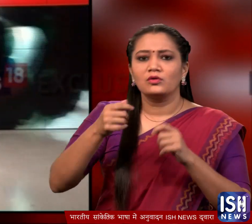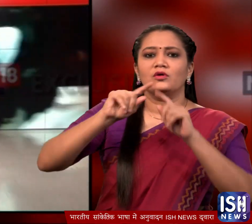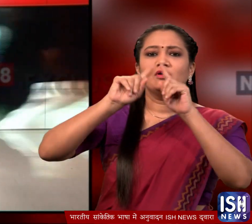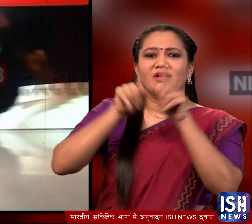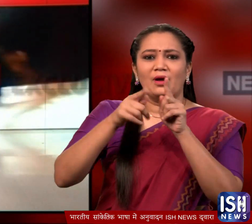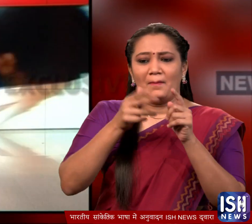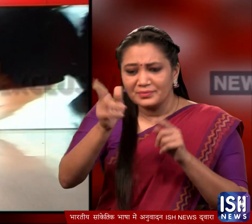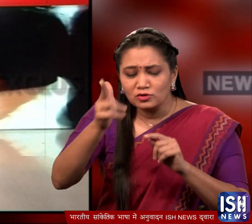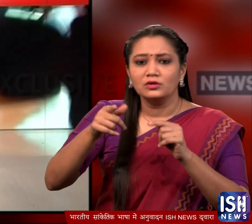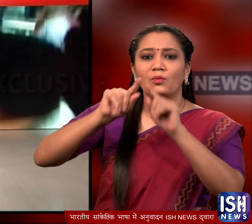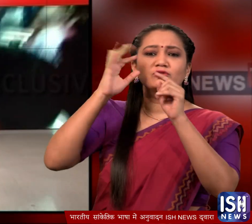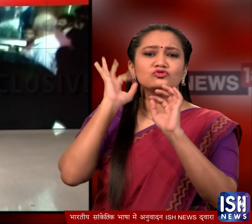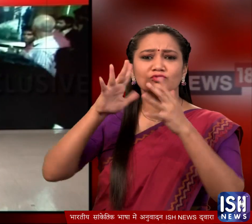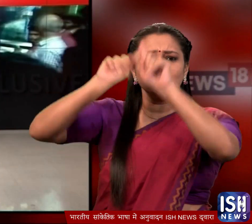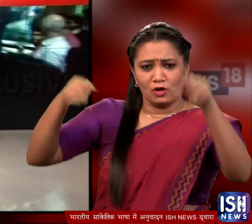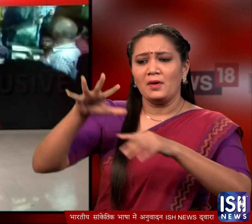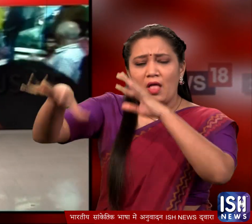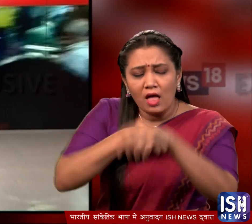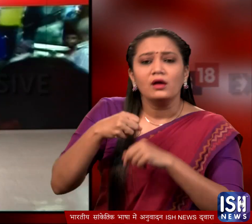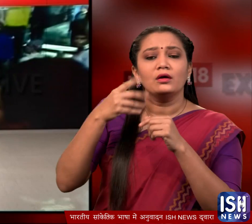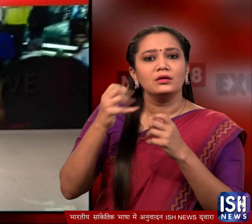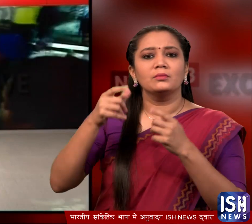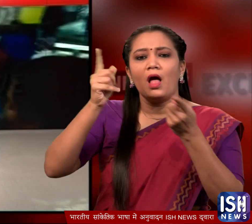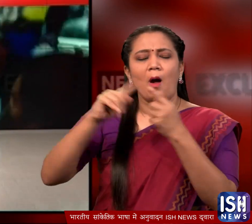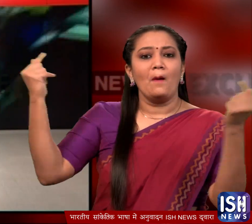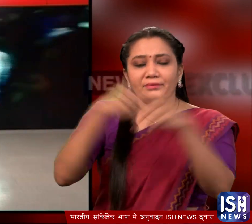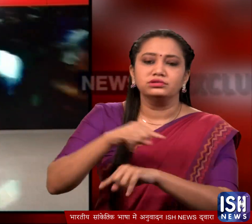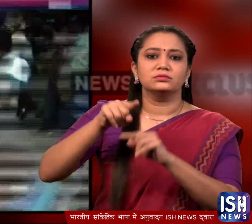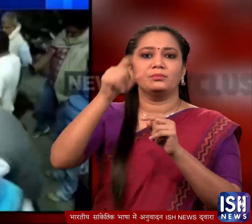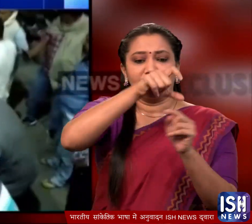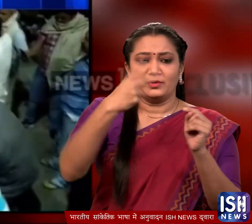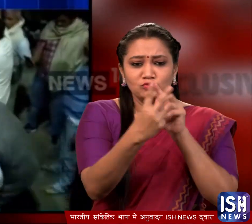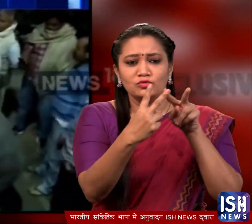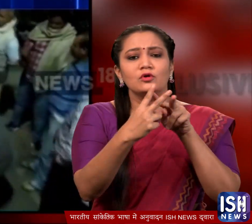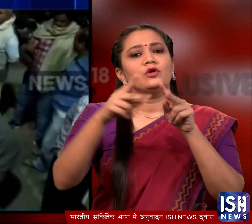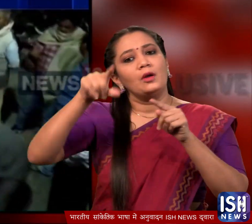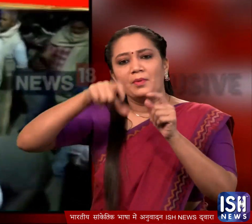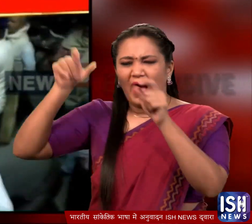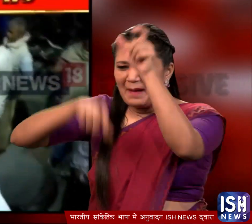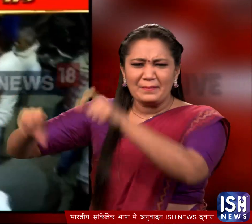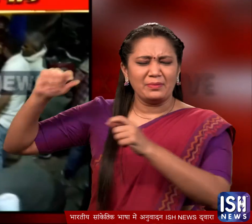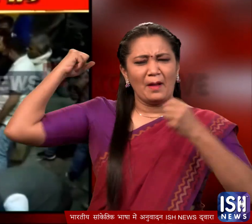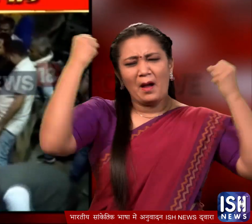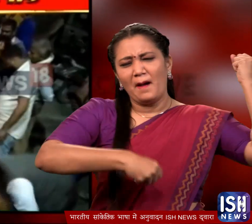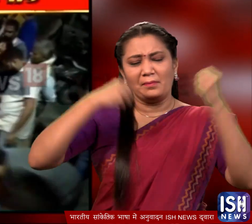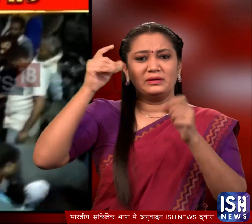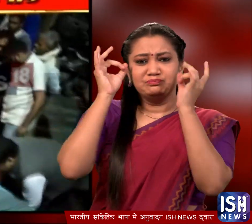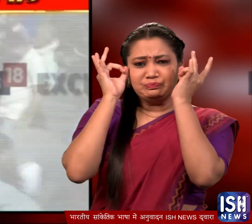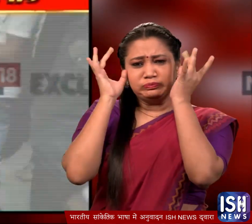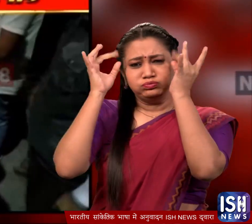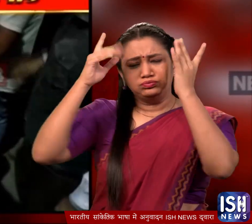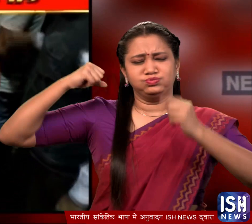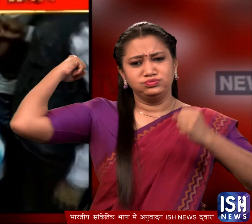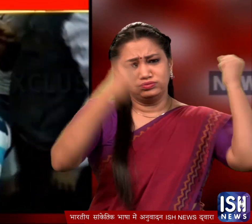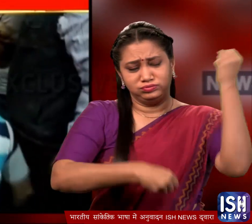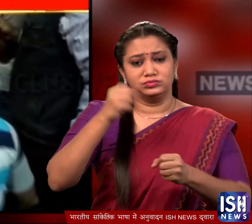की एक दुकान को लूटना चाहते थे, लेकिन उनका दांव उल्टा पड़ गया और उनमें दो आरोपी भीड़ के हत्थे चढ़ गए, जिसके बाद गुस्साए लोगों ने उन्हें पीटना